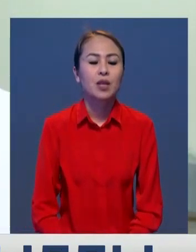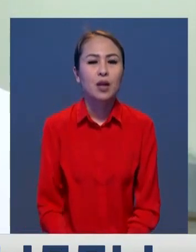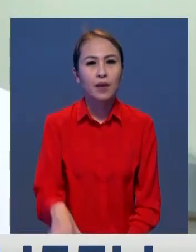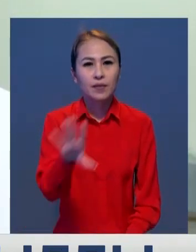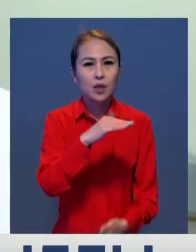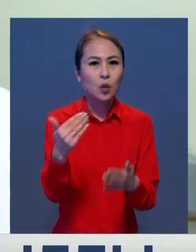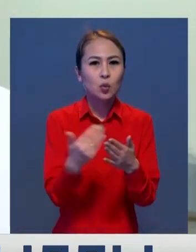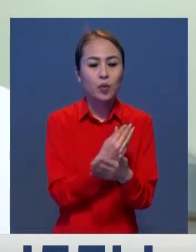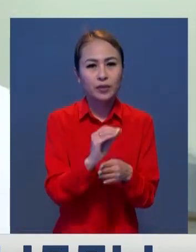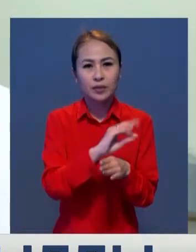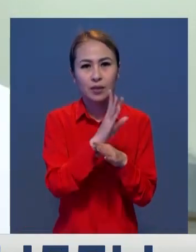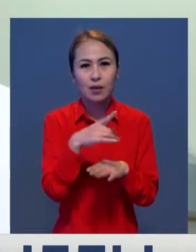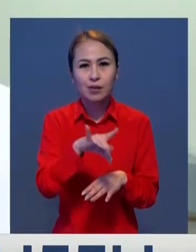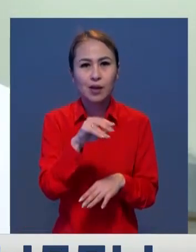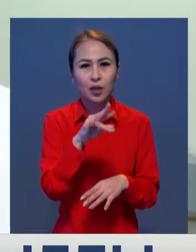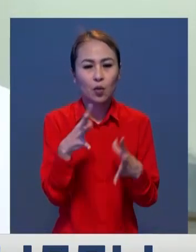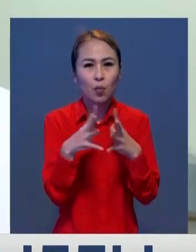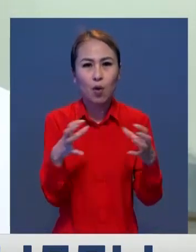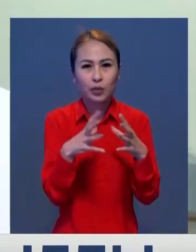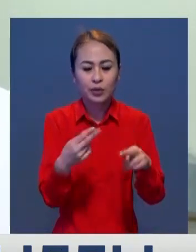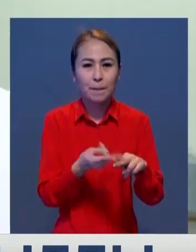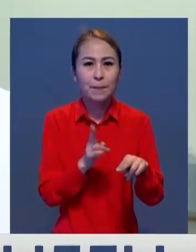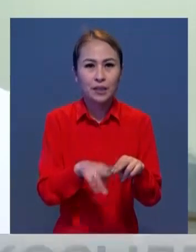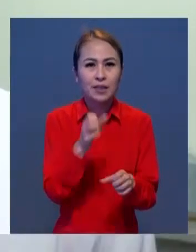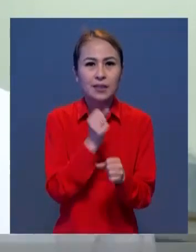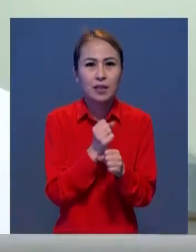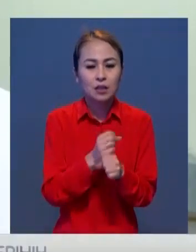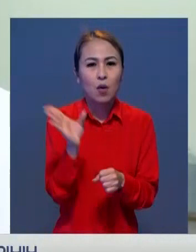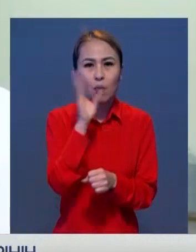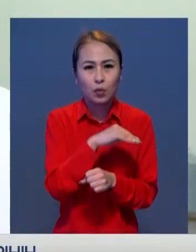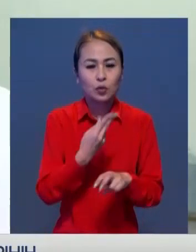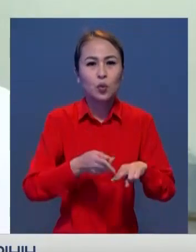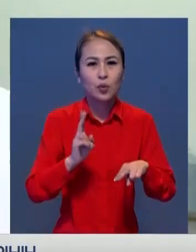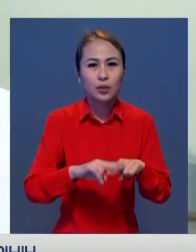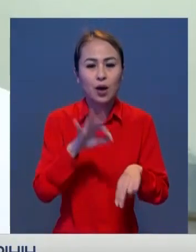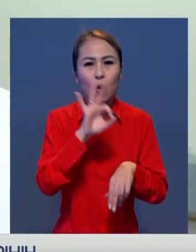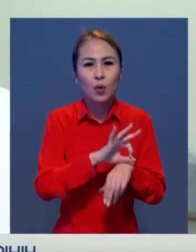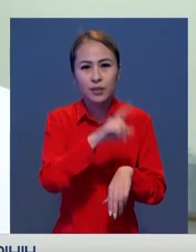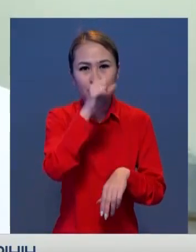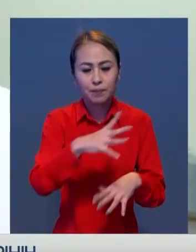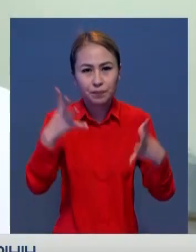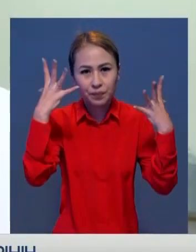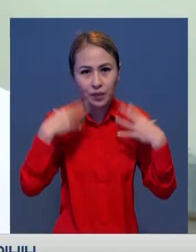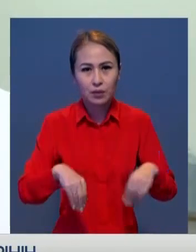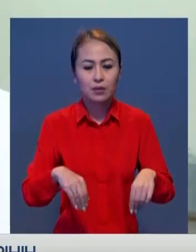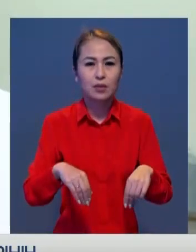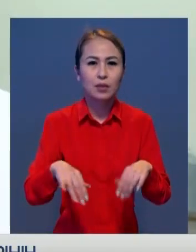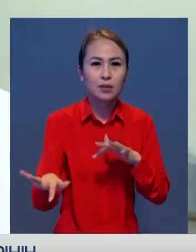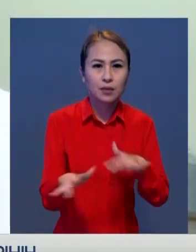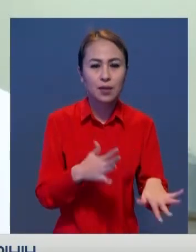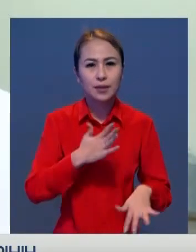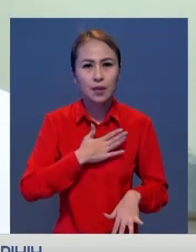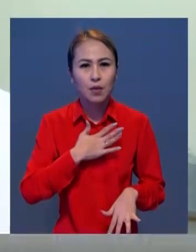Инновациялық жабдық радиотерапияның барлық түрлерін жүргізе алады. Сәулелі терапия барысында науқастың дене пішіні, қозғалысы,